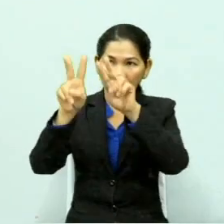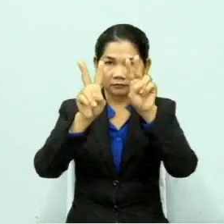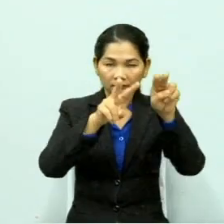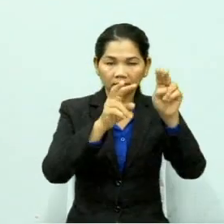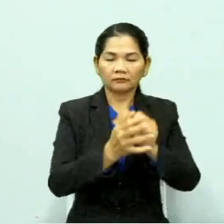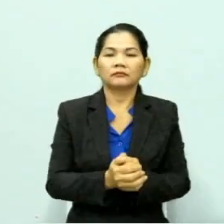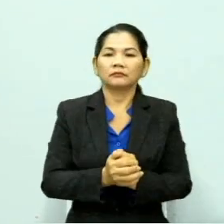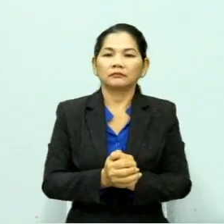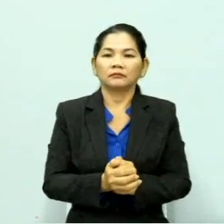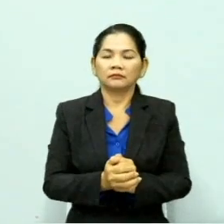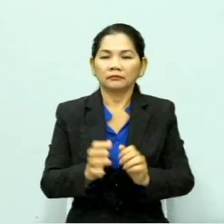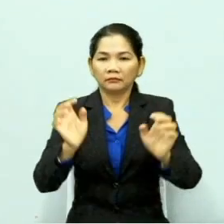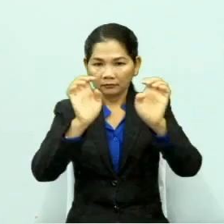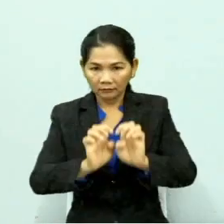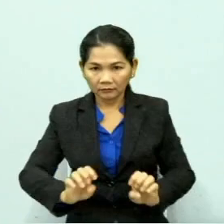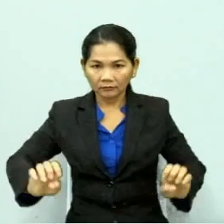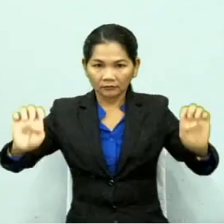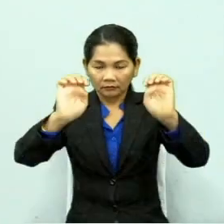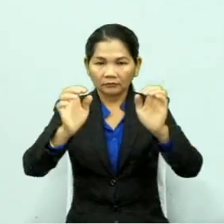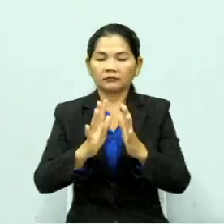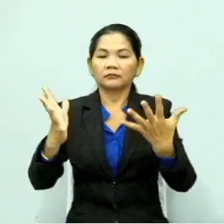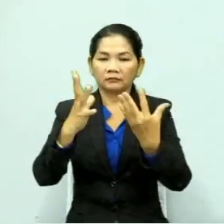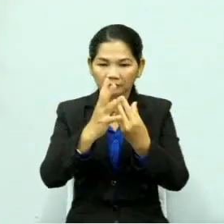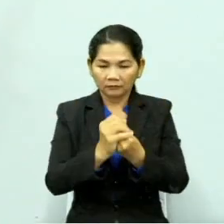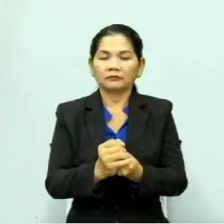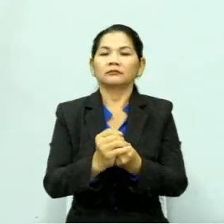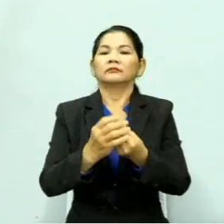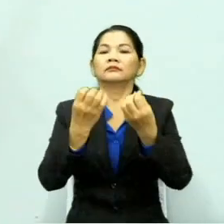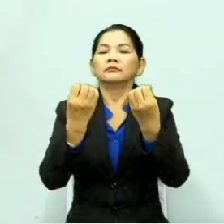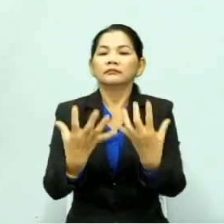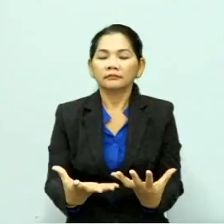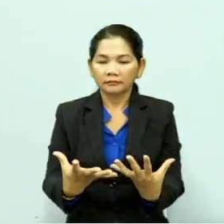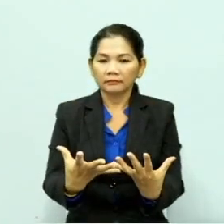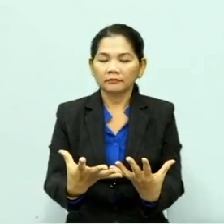chó thoa mà chết miến chầm nuốn tuần